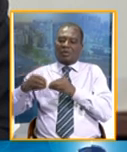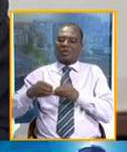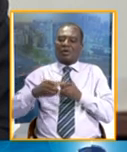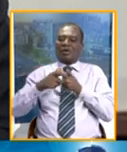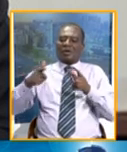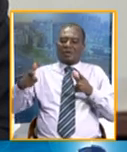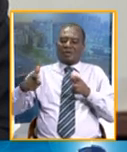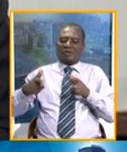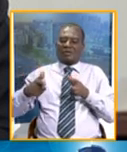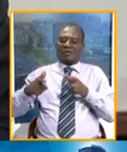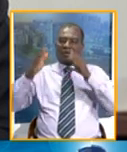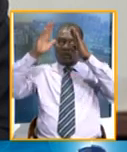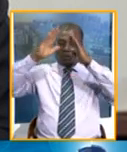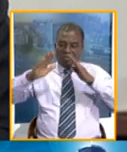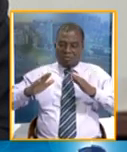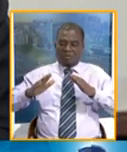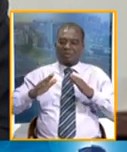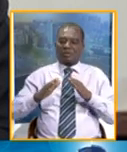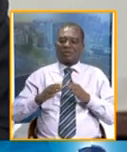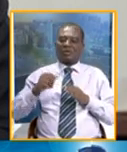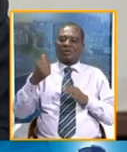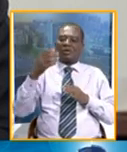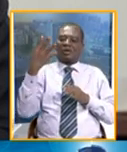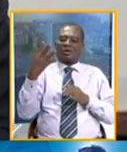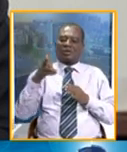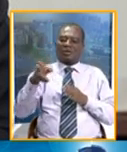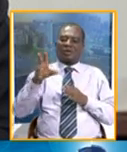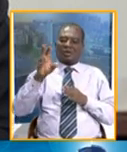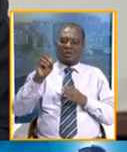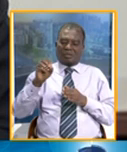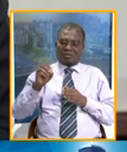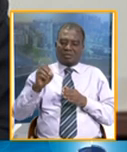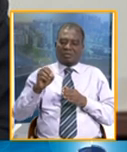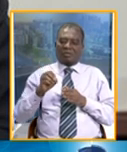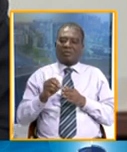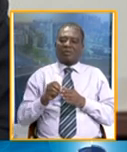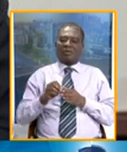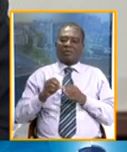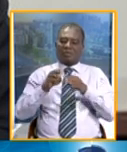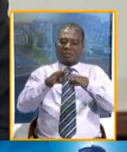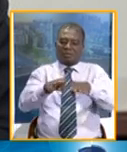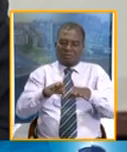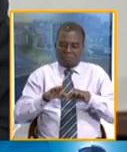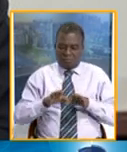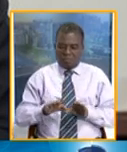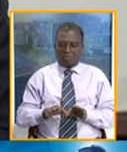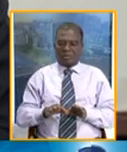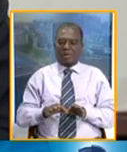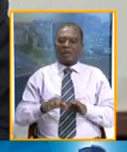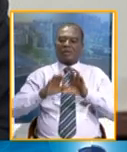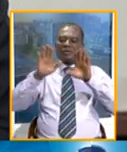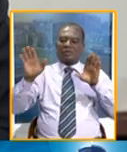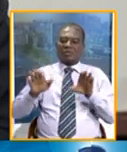Séguéla. 14h30, inhumation dans la stricte intimité familiale. Dimanche 21 mars